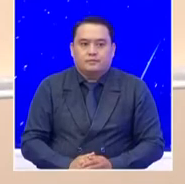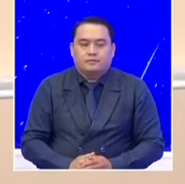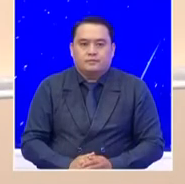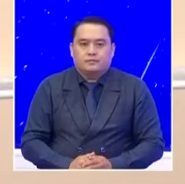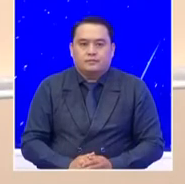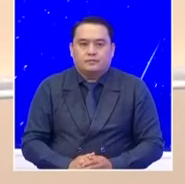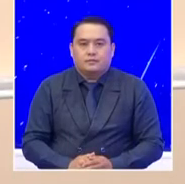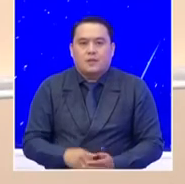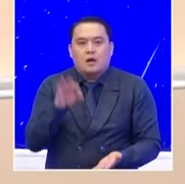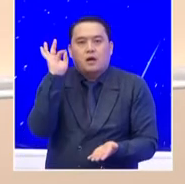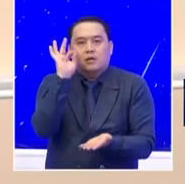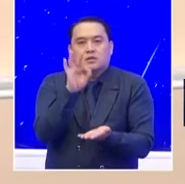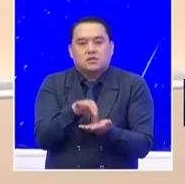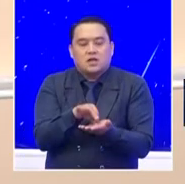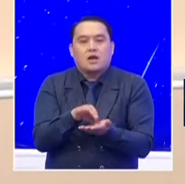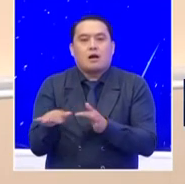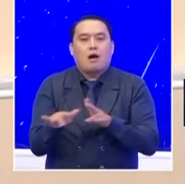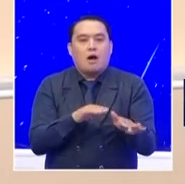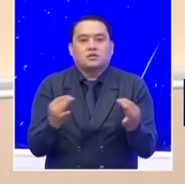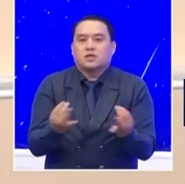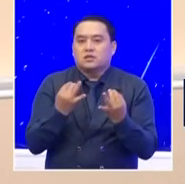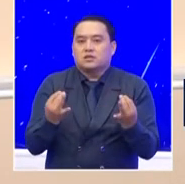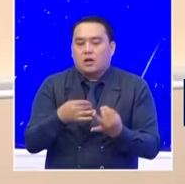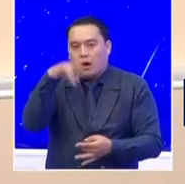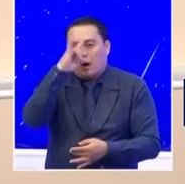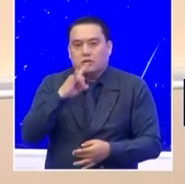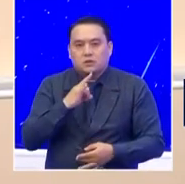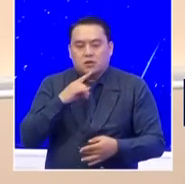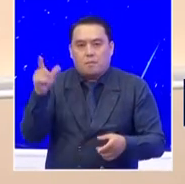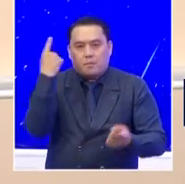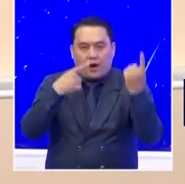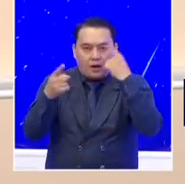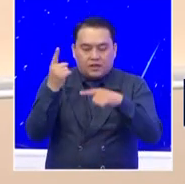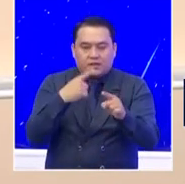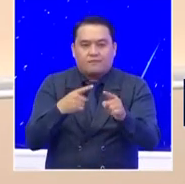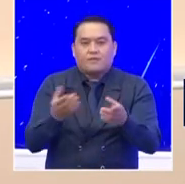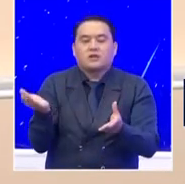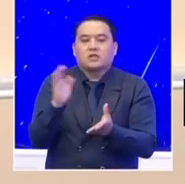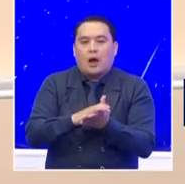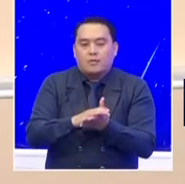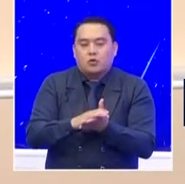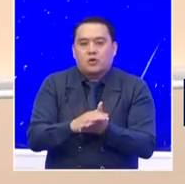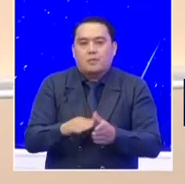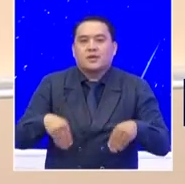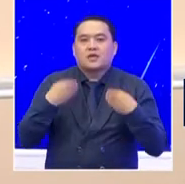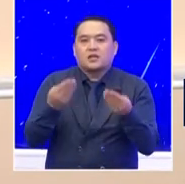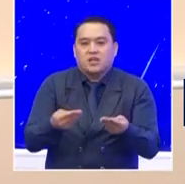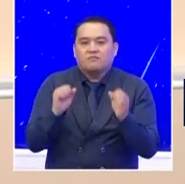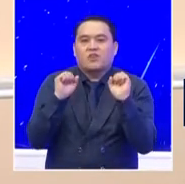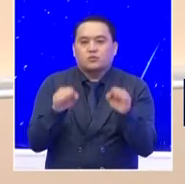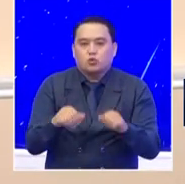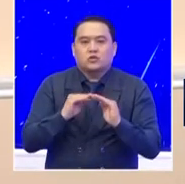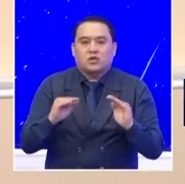Цель акции – повысить интерес к произведениям известных казахстанских поэтов-композиторов и предоставить возможность